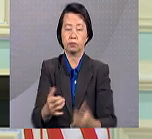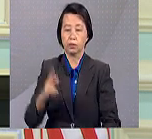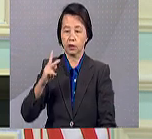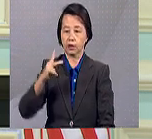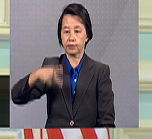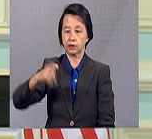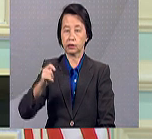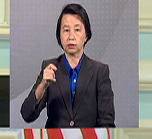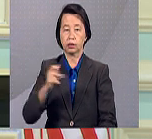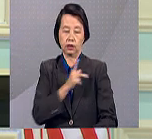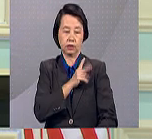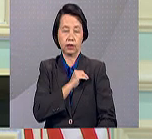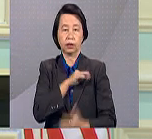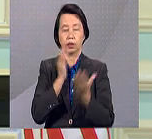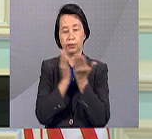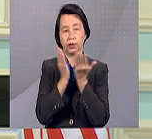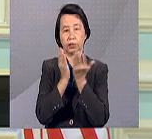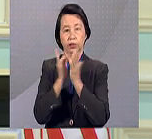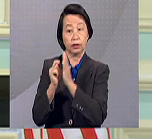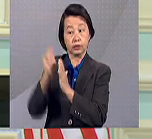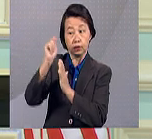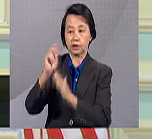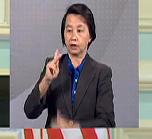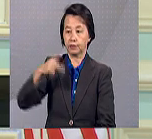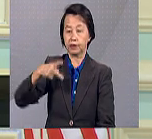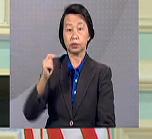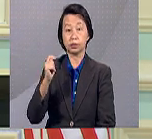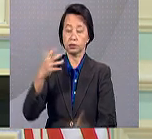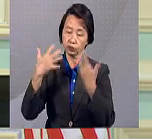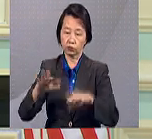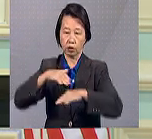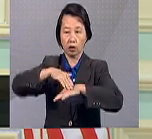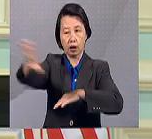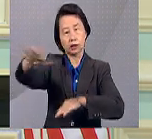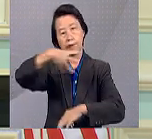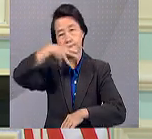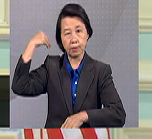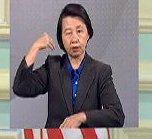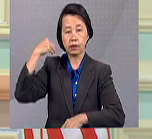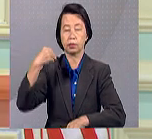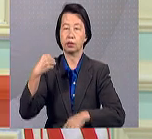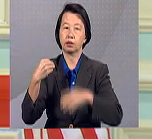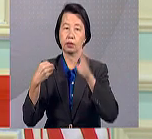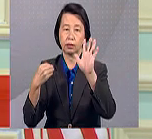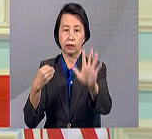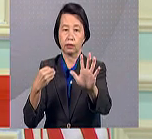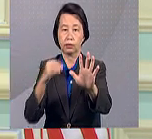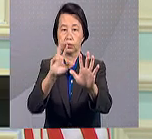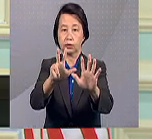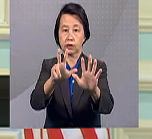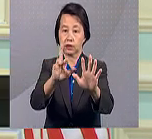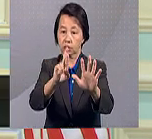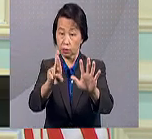KPT ataupun Kementerian Pengajian Tinggi telah pun menghantar pulang seramai